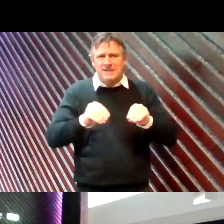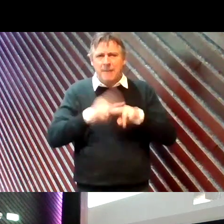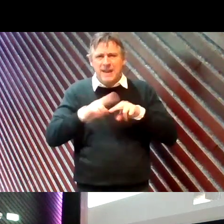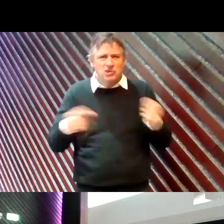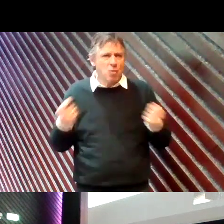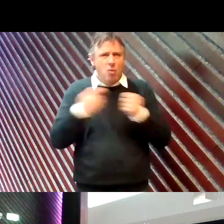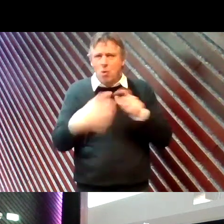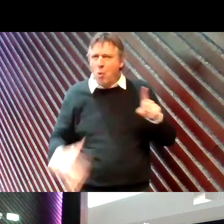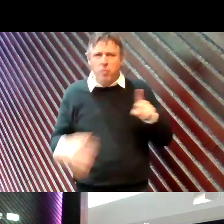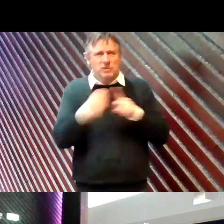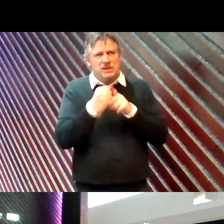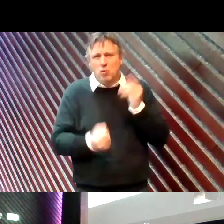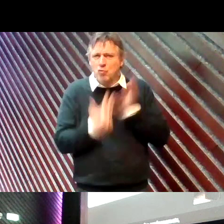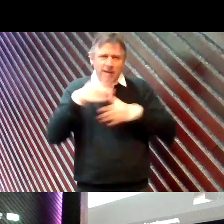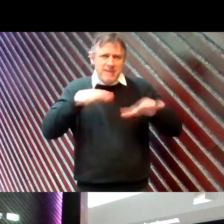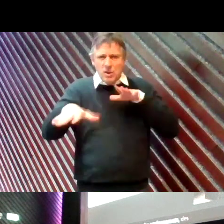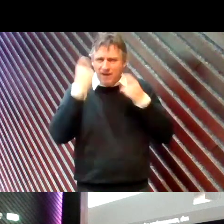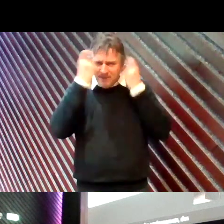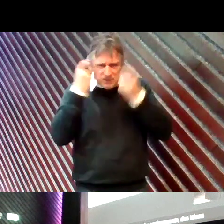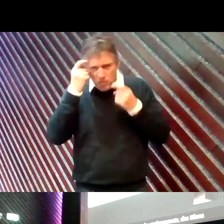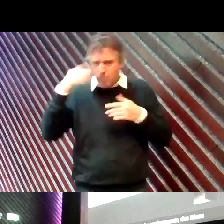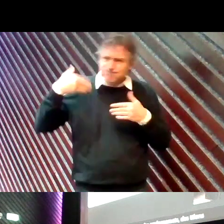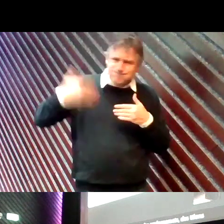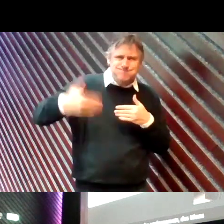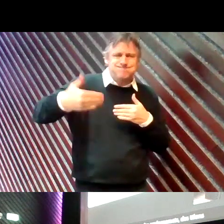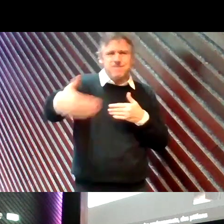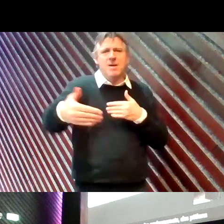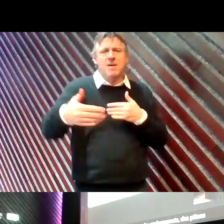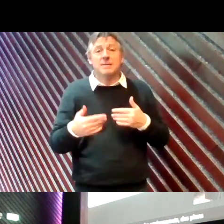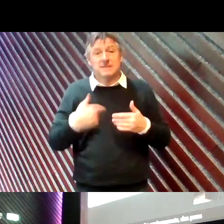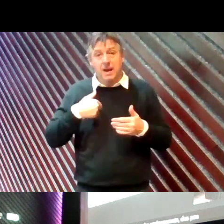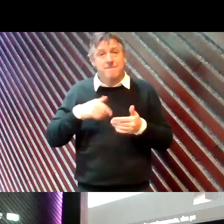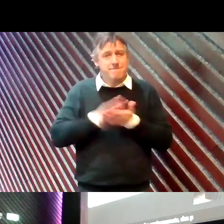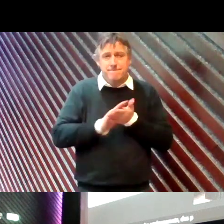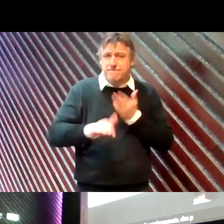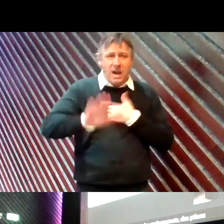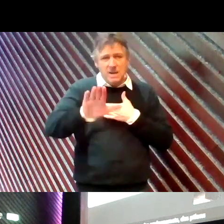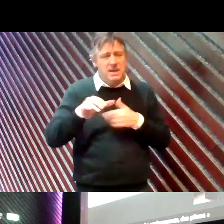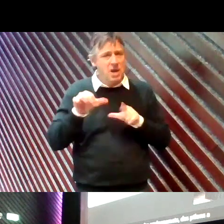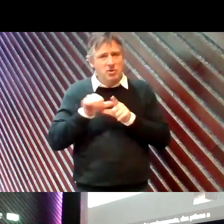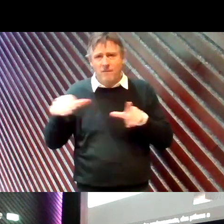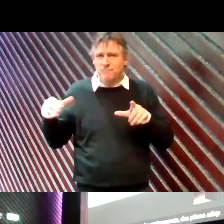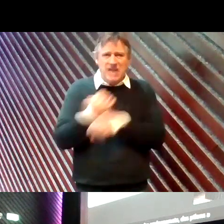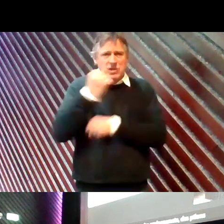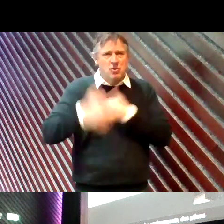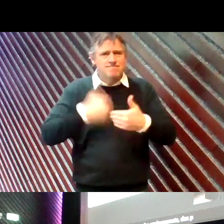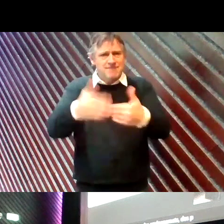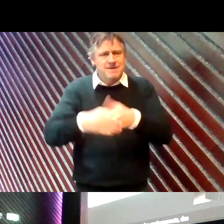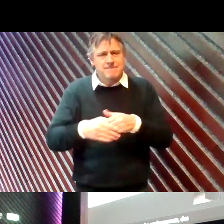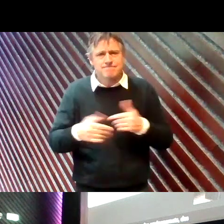soient adaptés par rapport, je dirais, à l'évolution du monde du travail. Et ça, c'est le pari gagnant de la GEPIP. C'est pour ça que